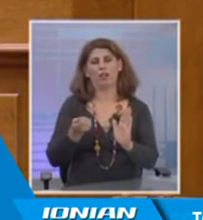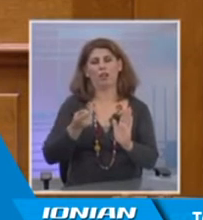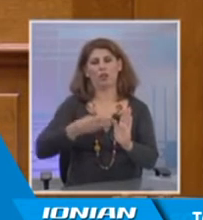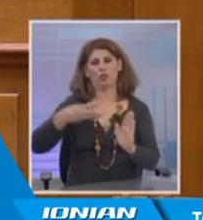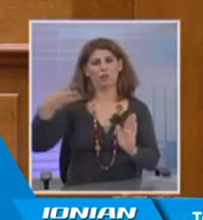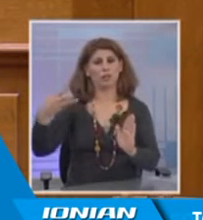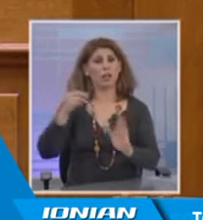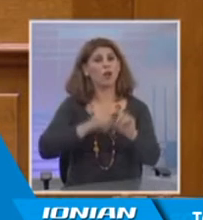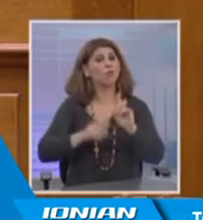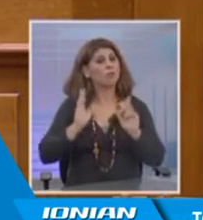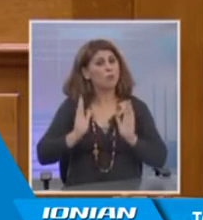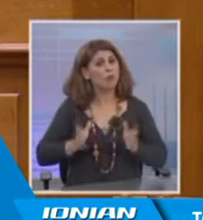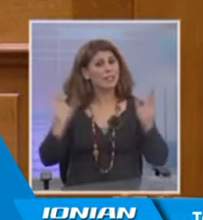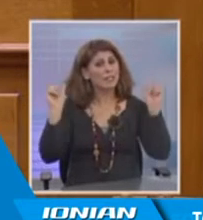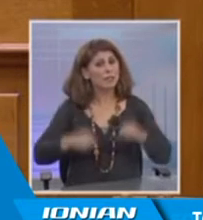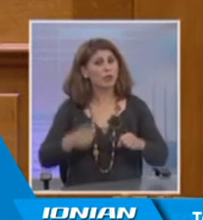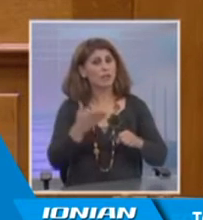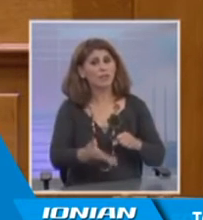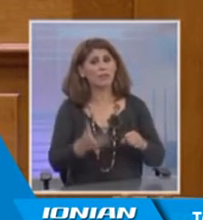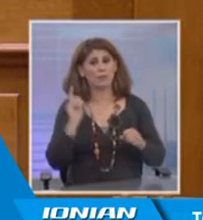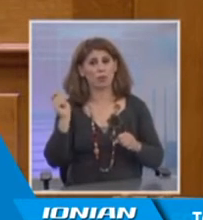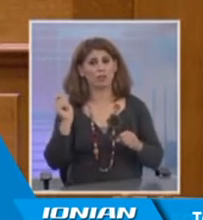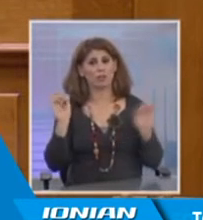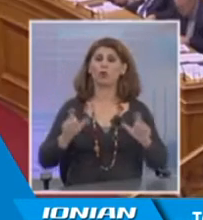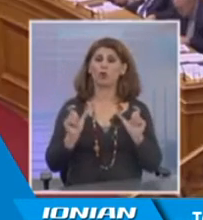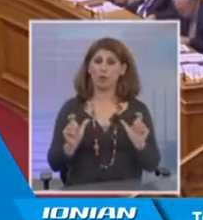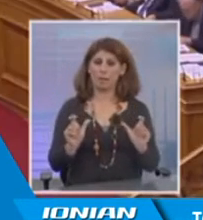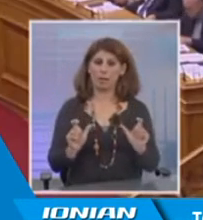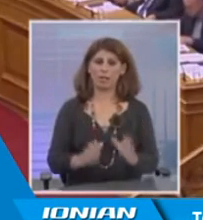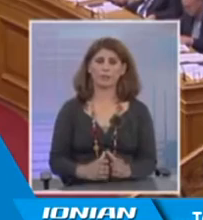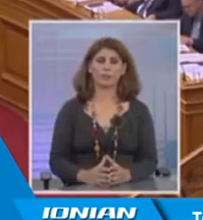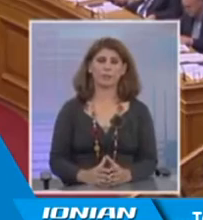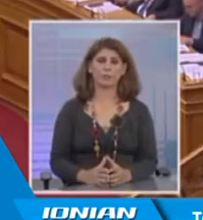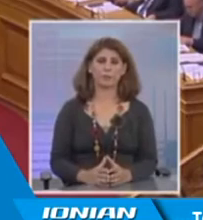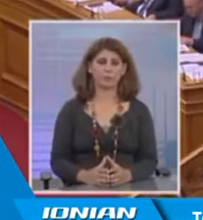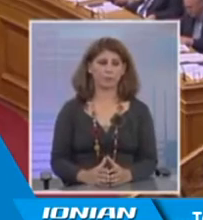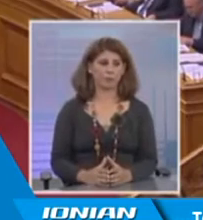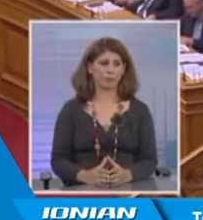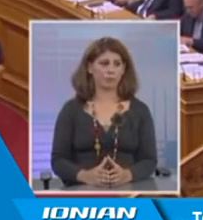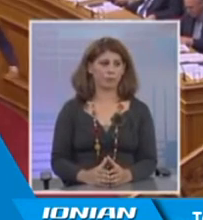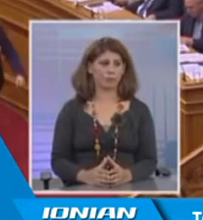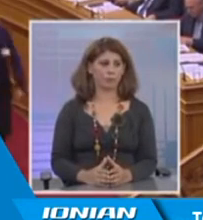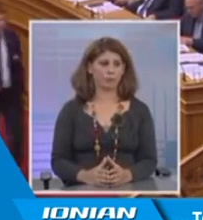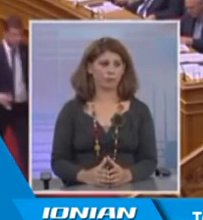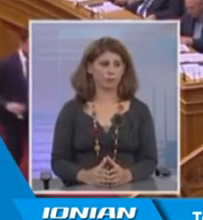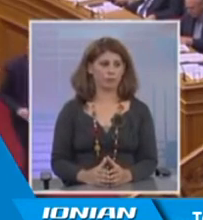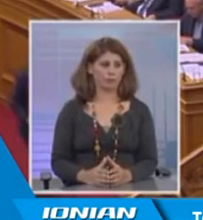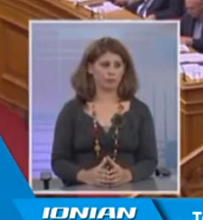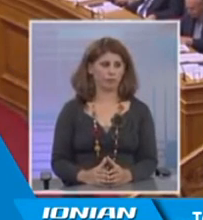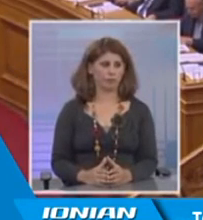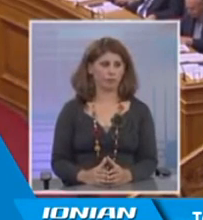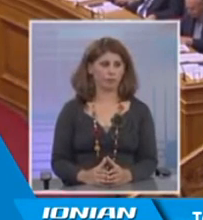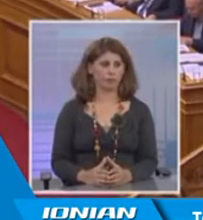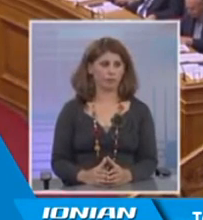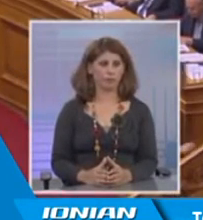Ποιος μπορεί να συνενέσει σε αυτές τις πολιτικές? Κανείς. Ο Πάνος Καμένος για άλλη μια φορά υποστήριξε την κυβερνητική πολιτική του